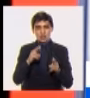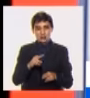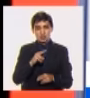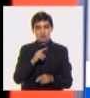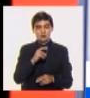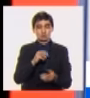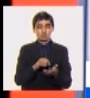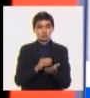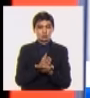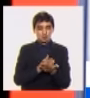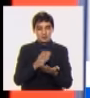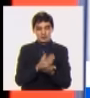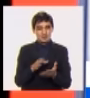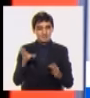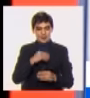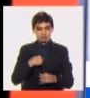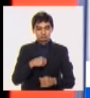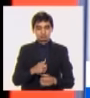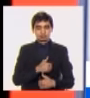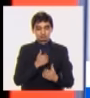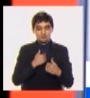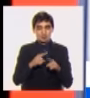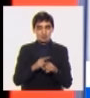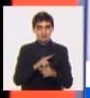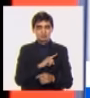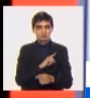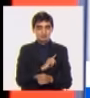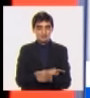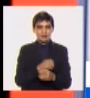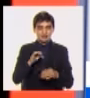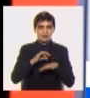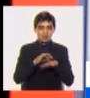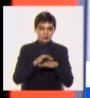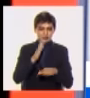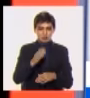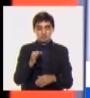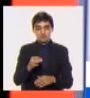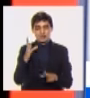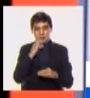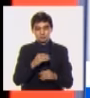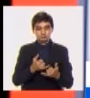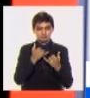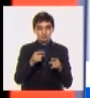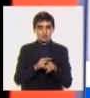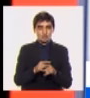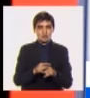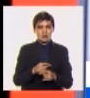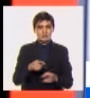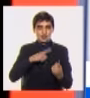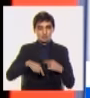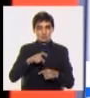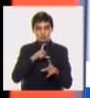приложили все возможные усилия чтобы организовать работу доставки и дать возможность нашим любимым клиентам